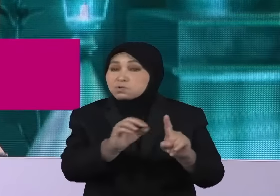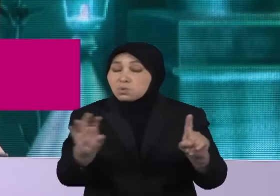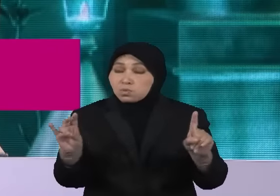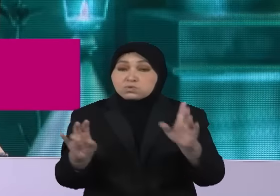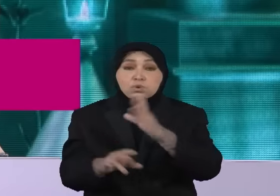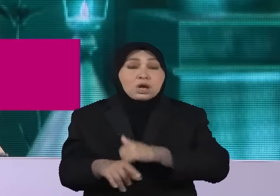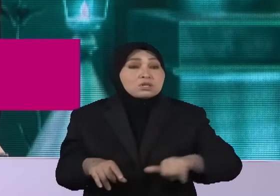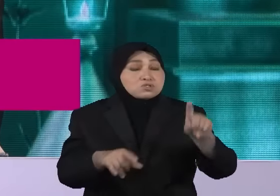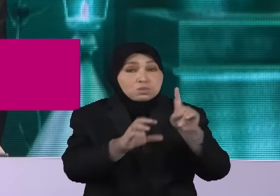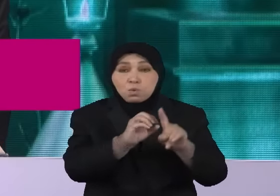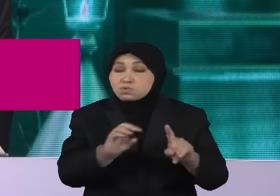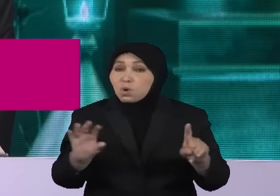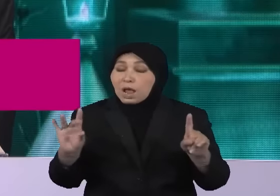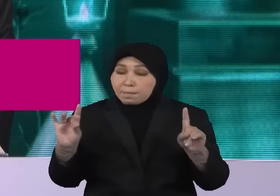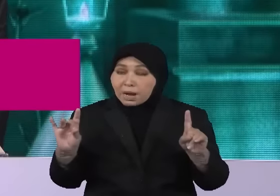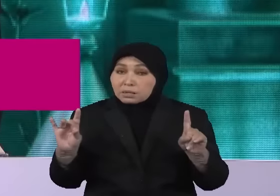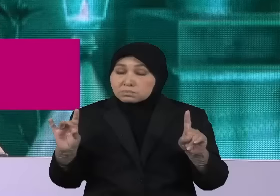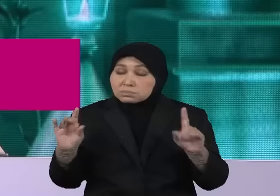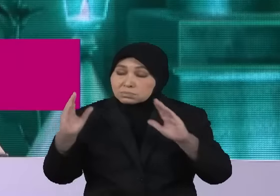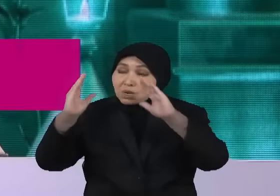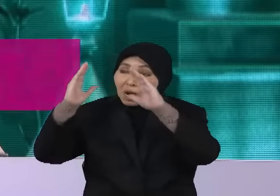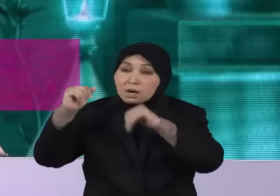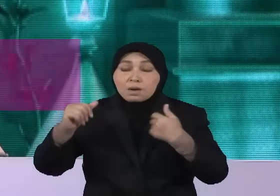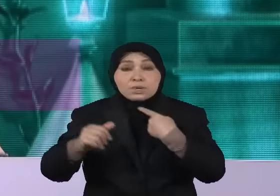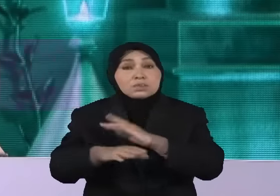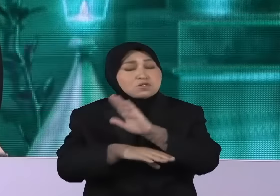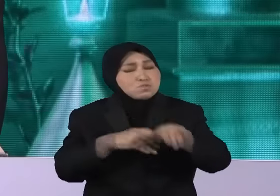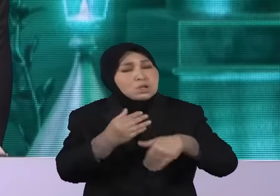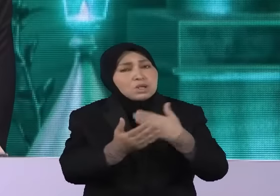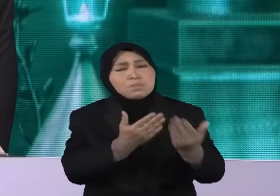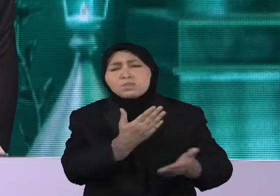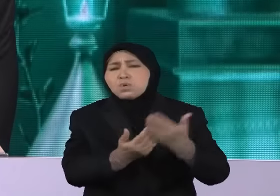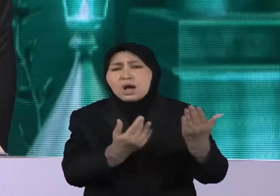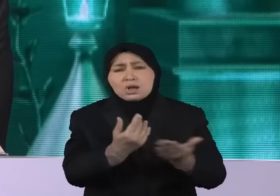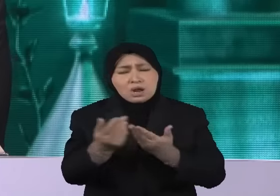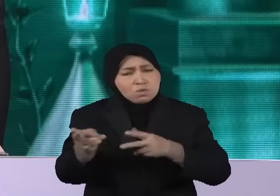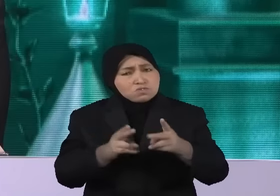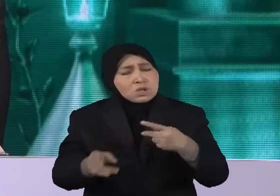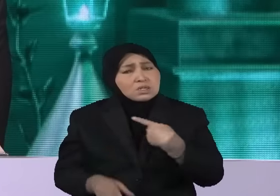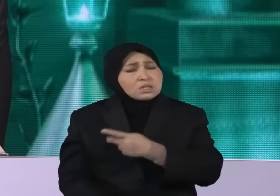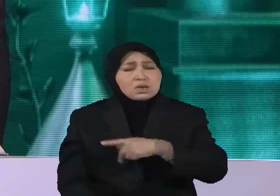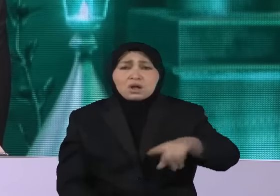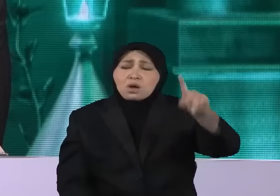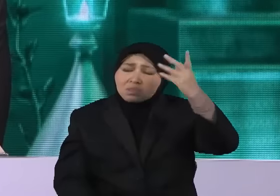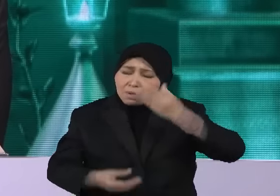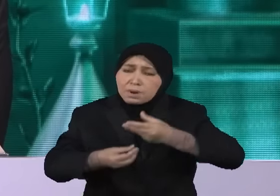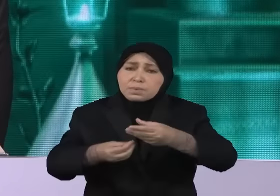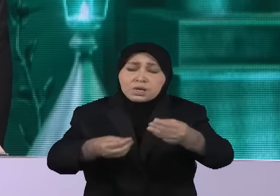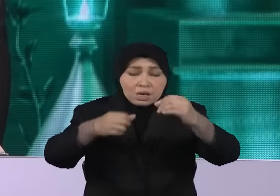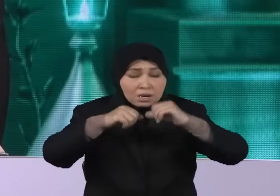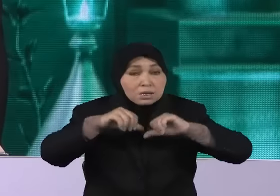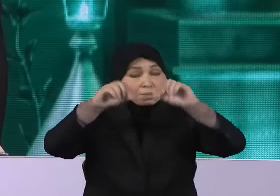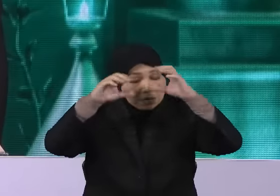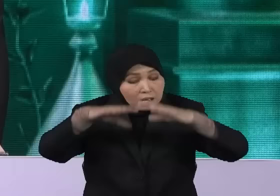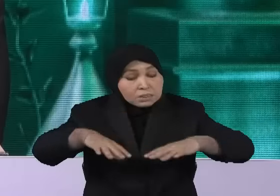juga 108. Mudah-mudahan kita semua dipermudahkan urusan kita dan Allah Ta'ala memberikan keberkatan dalam